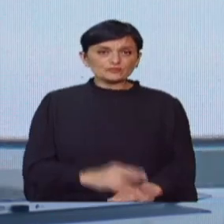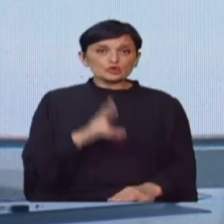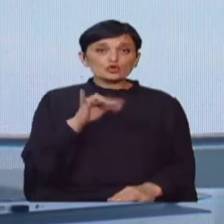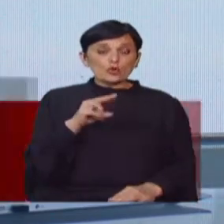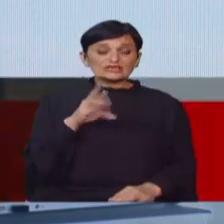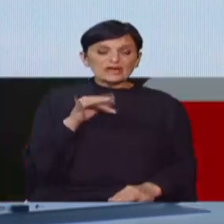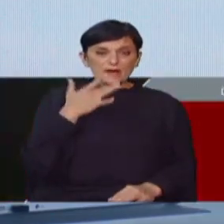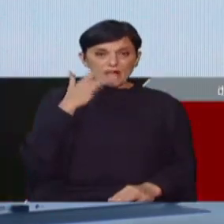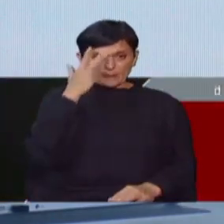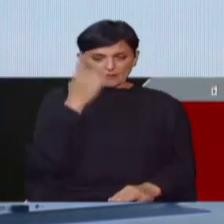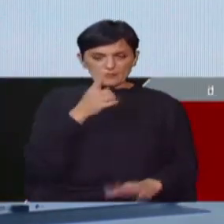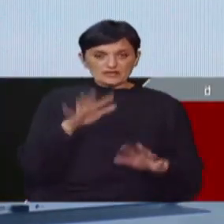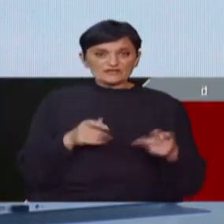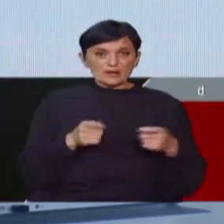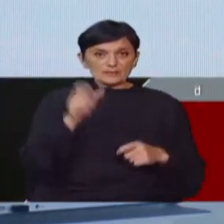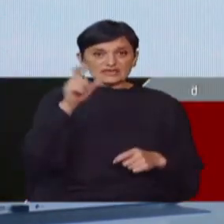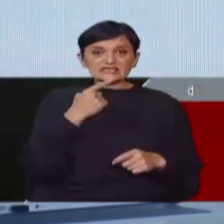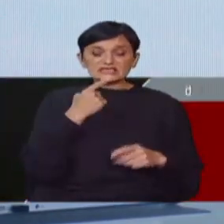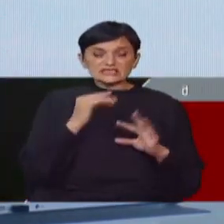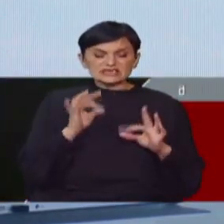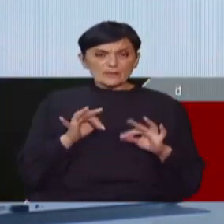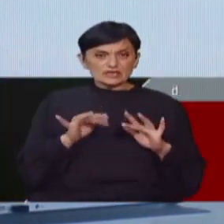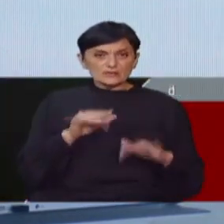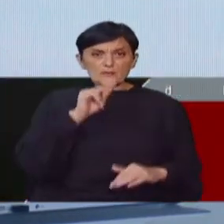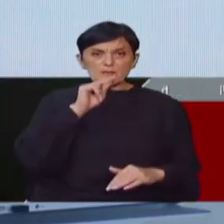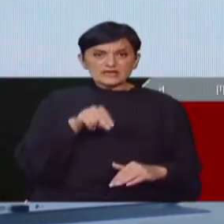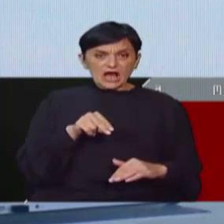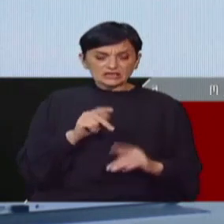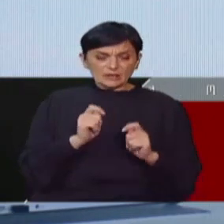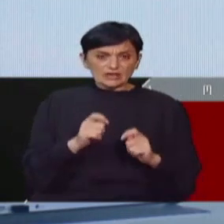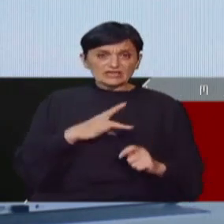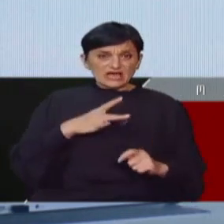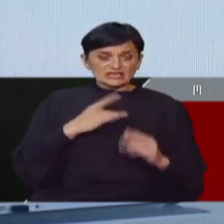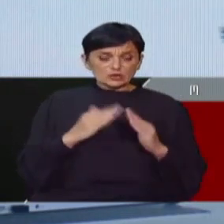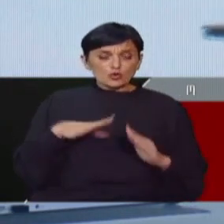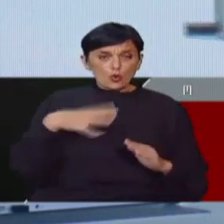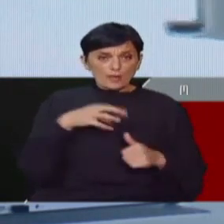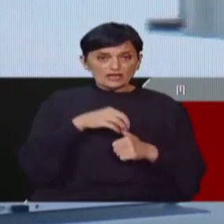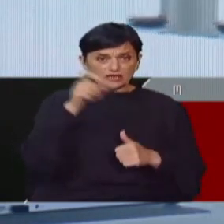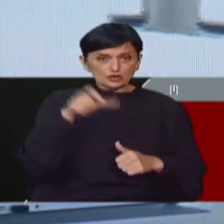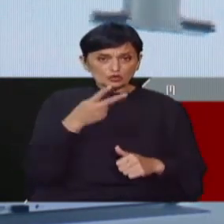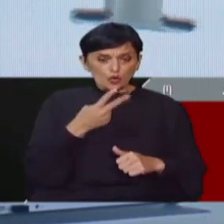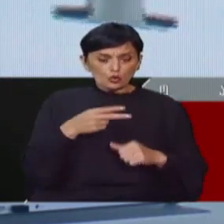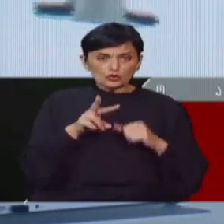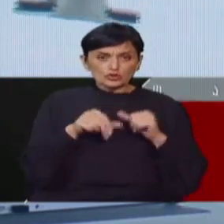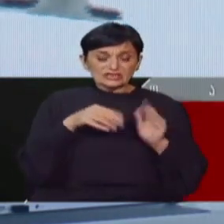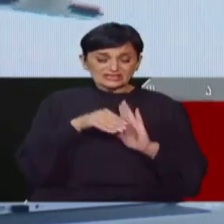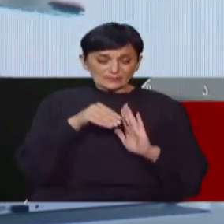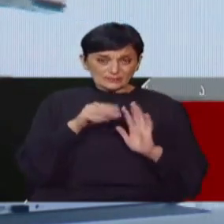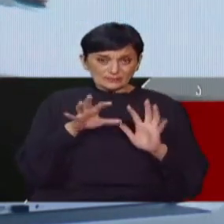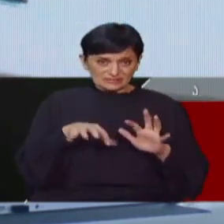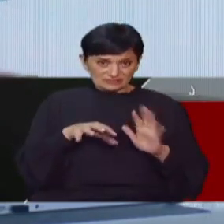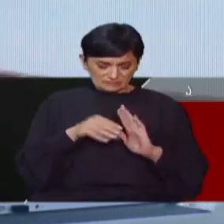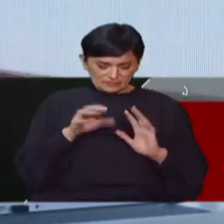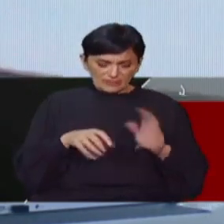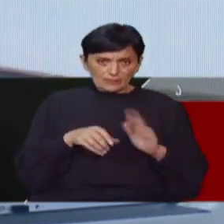Donald Trump, America's პირველი პრეზიდენტი, რომელსაც სისხლის სამართლის საქმეზე ბრალდება წაუყენეს თეთრი სახლის ყოფილ ლიდერს 2020 წლის საპრეზიდენტო არჩევნების